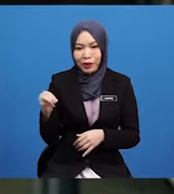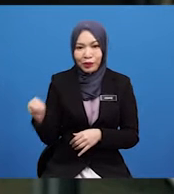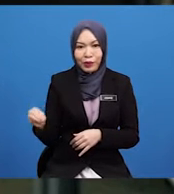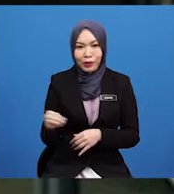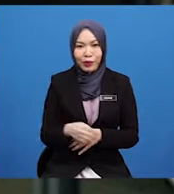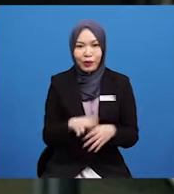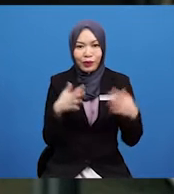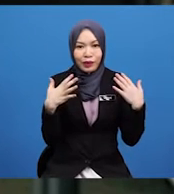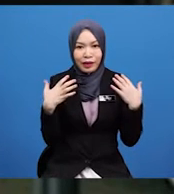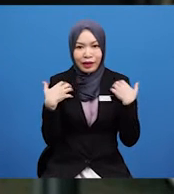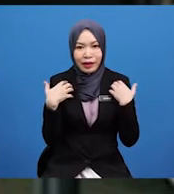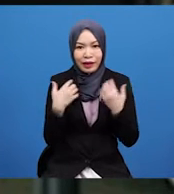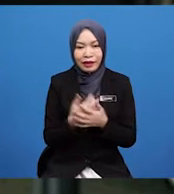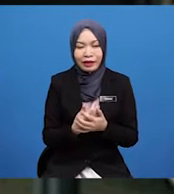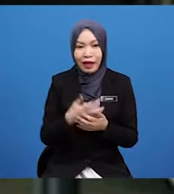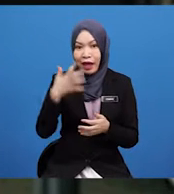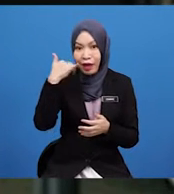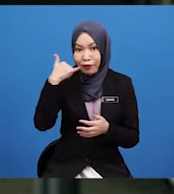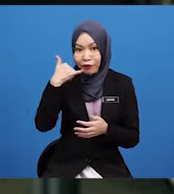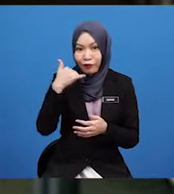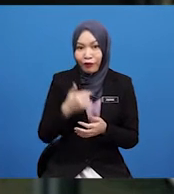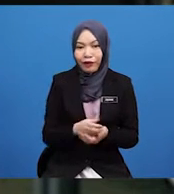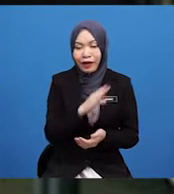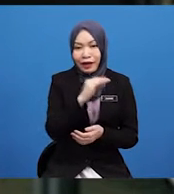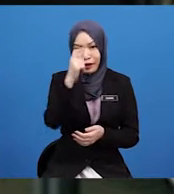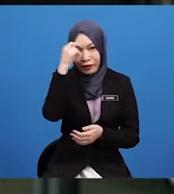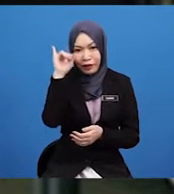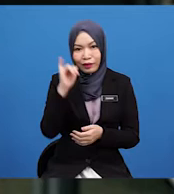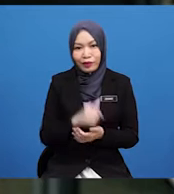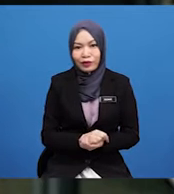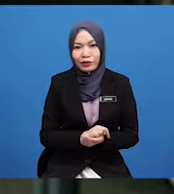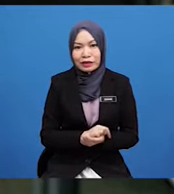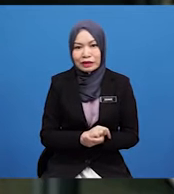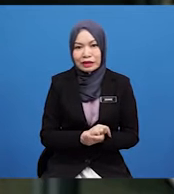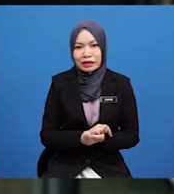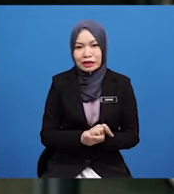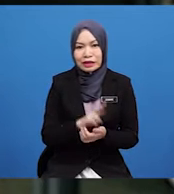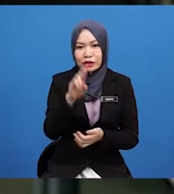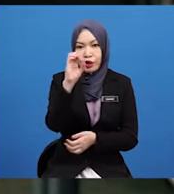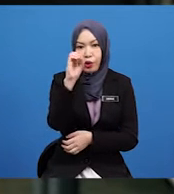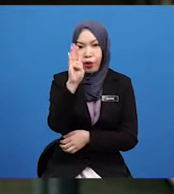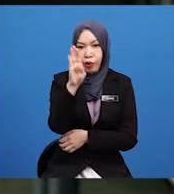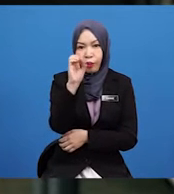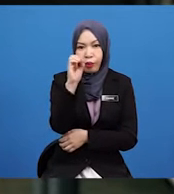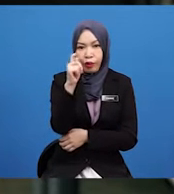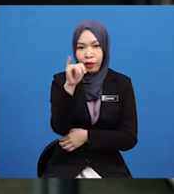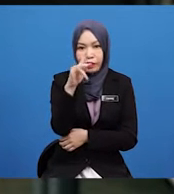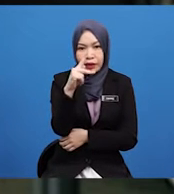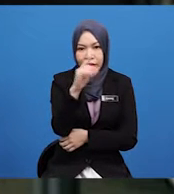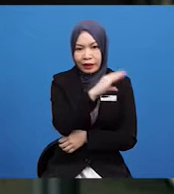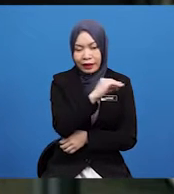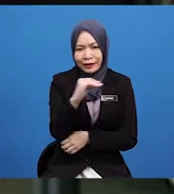kali mission pintar telepon pintar teknologi robotik dan sebagainya staka ini Dapatkah